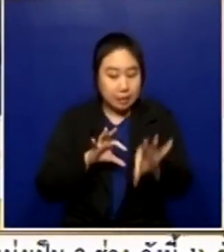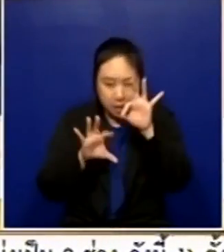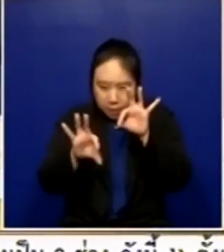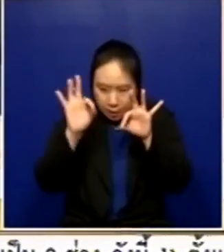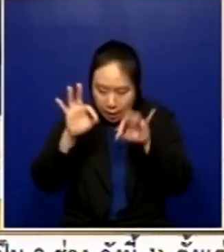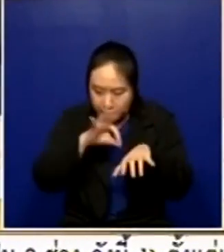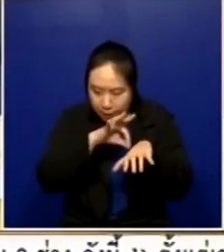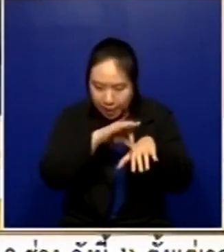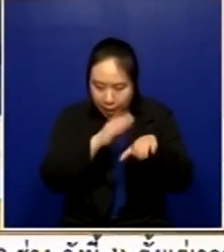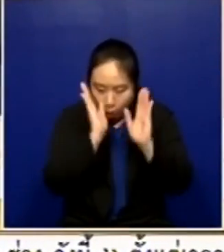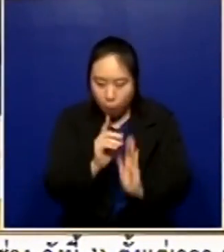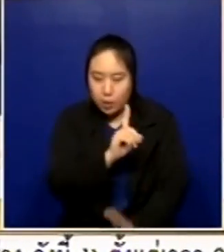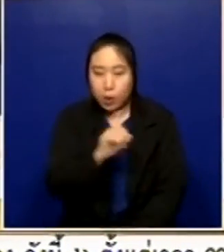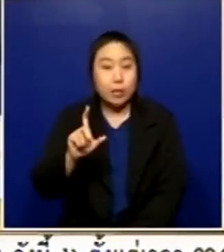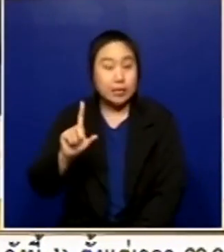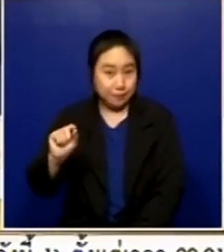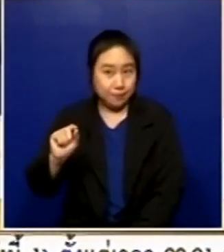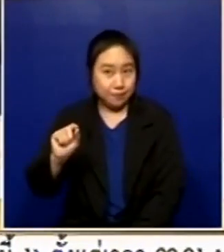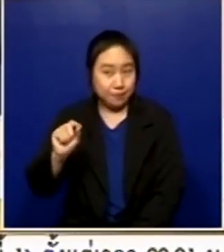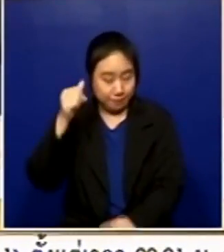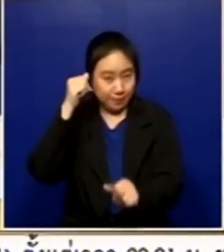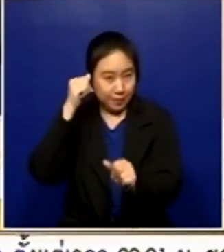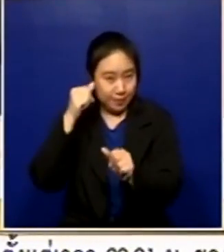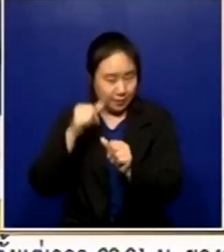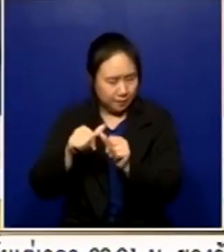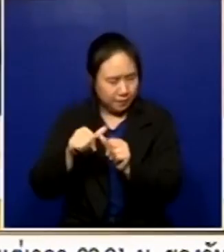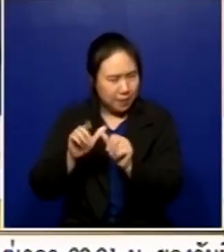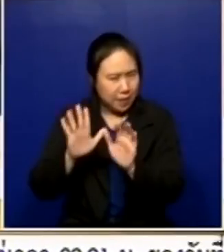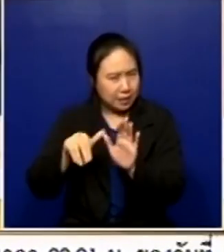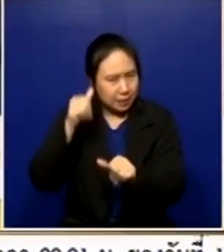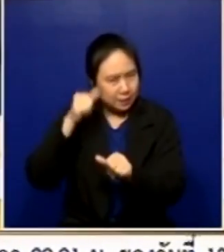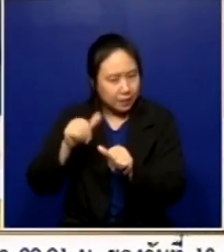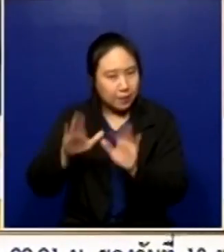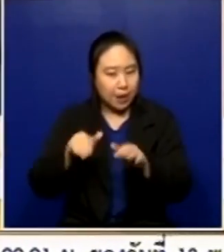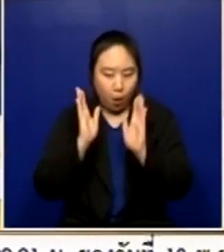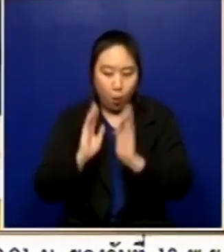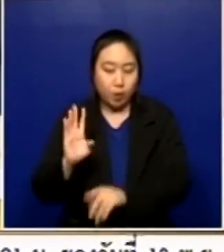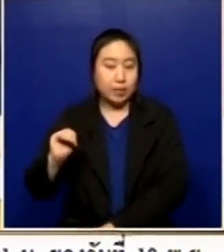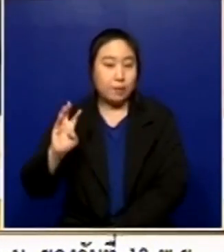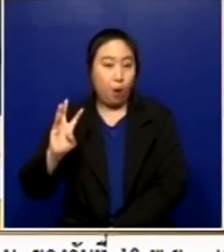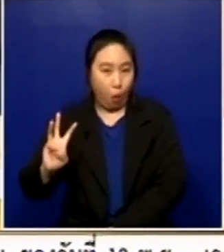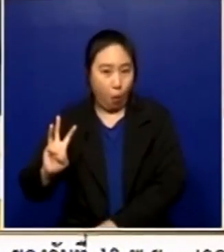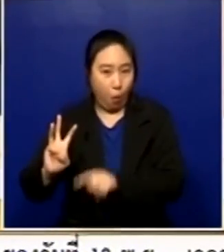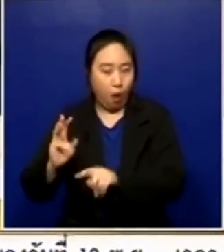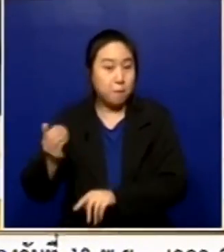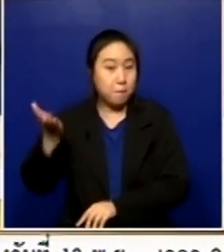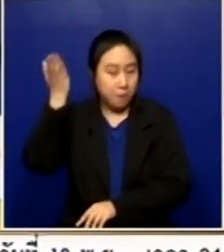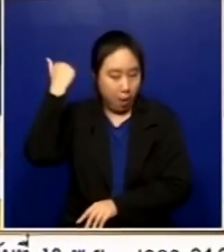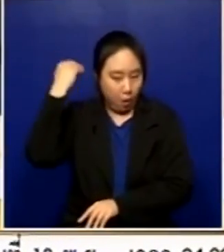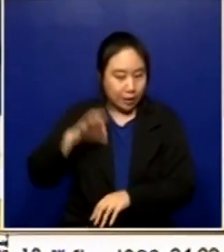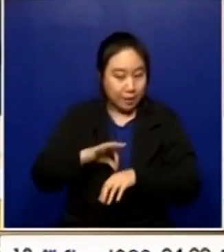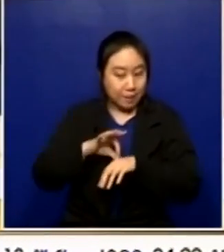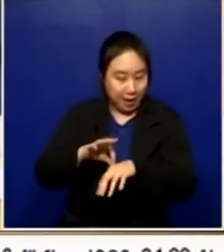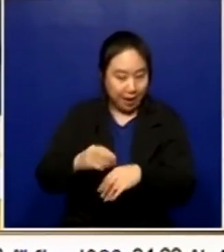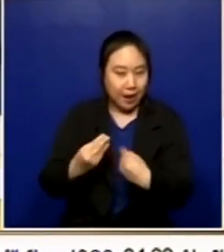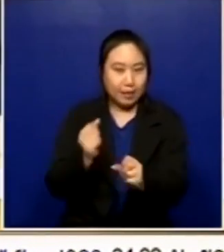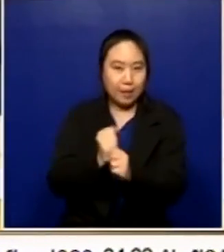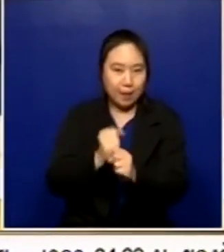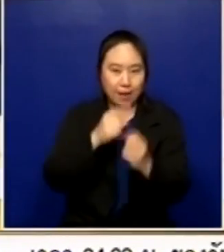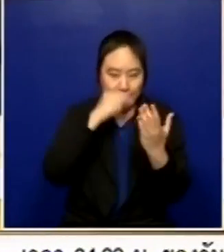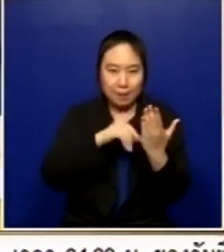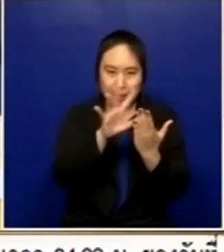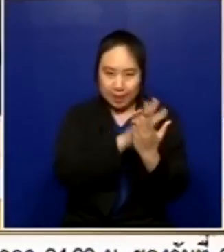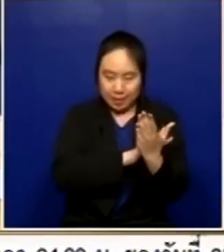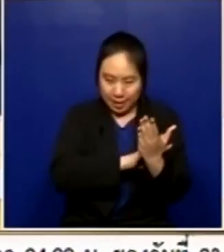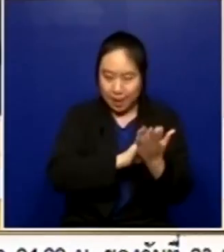120ท่านถ้าผมจะไม่ผิดมี 46ท่านที่เคยถูกแต่งตั้งก่อนหน้านี้ให้ปฏิบัติหน้าที่ปฏิรูปประเทศใน